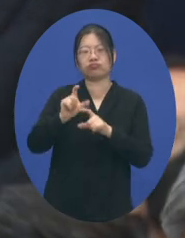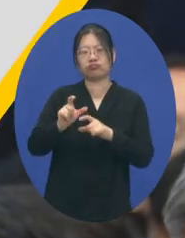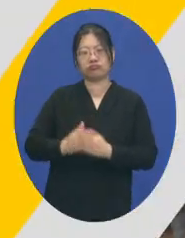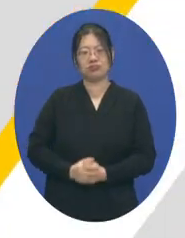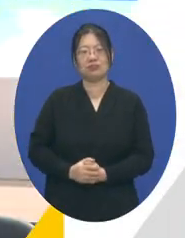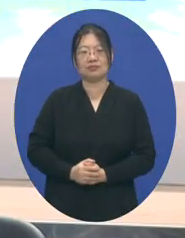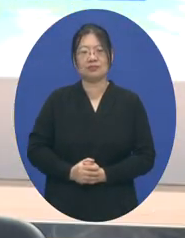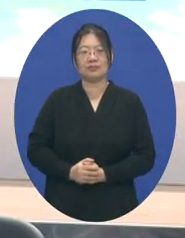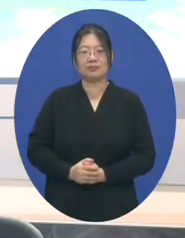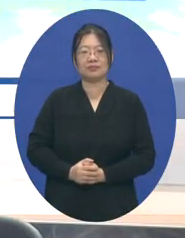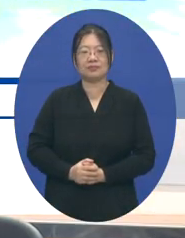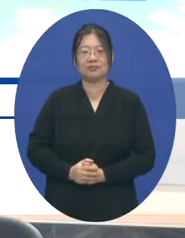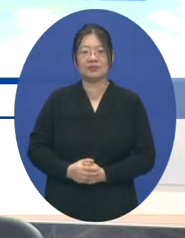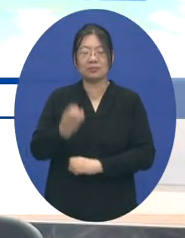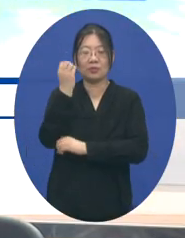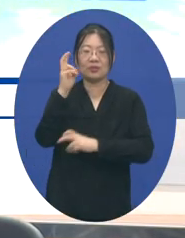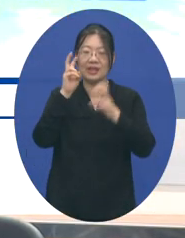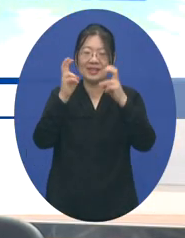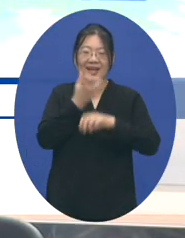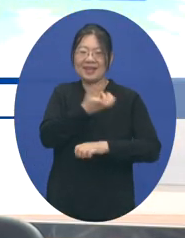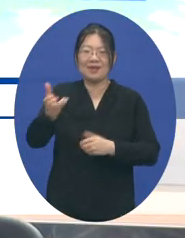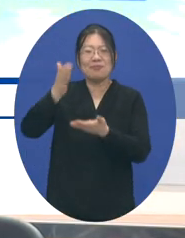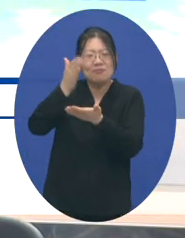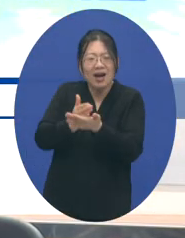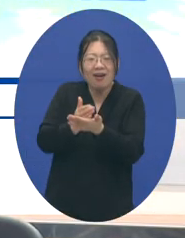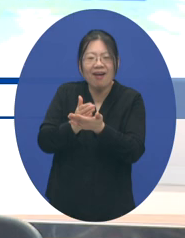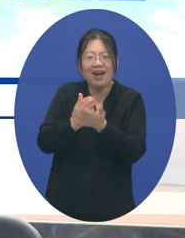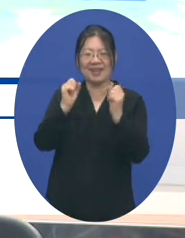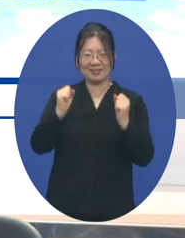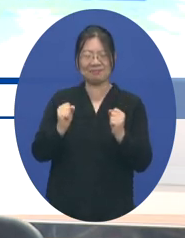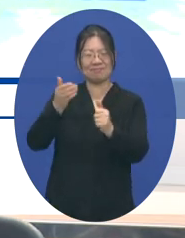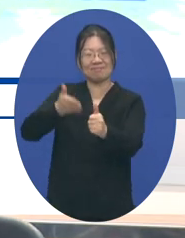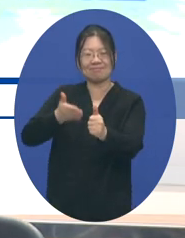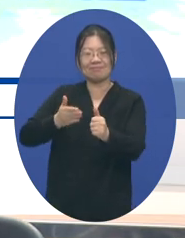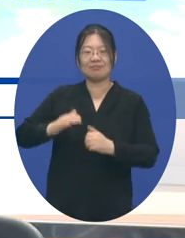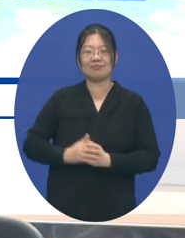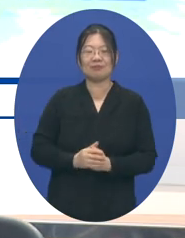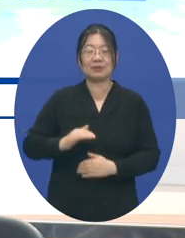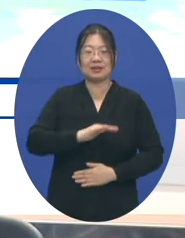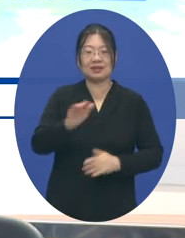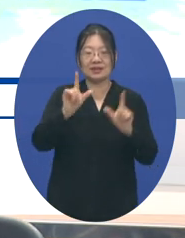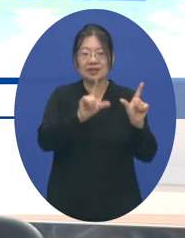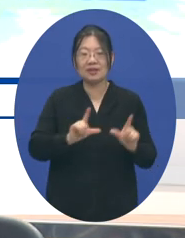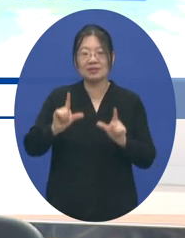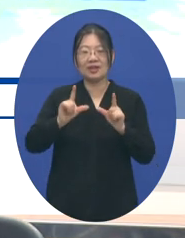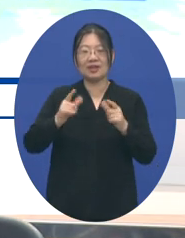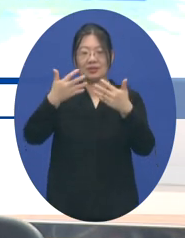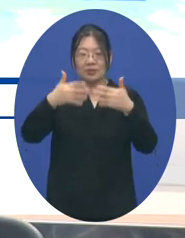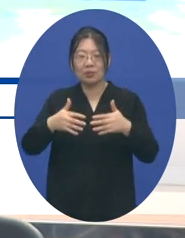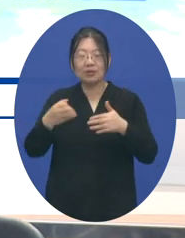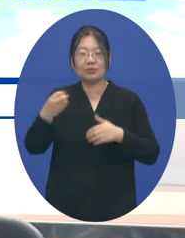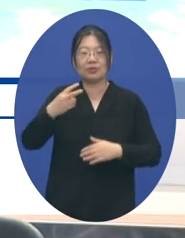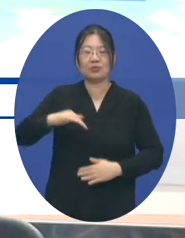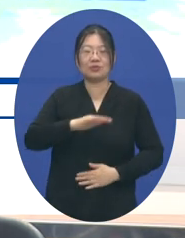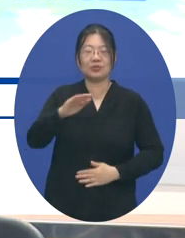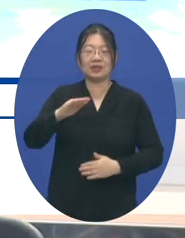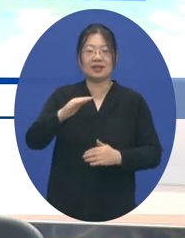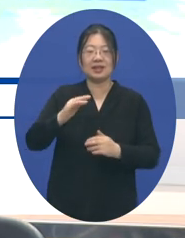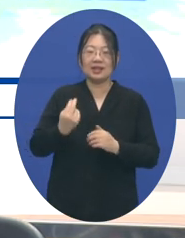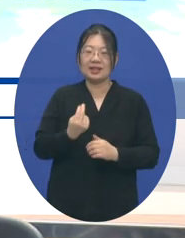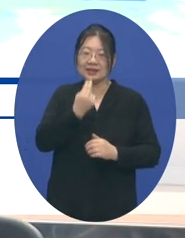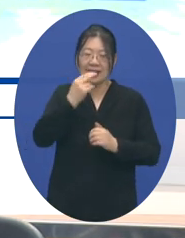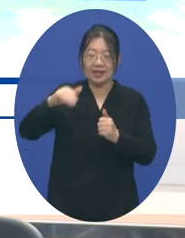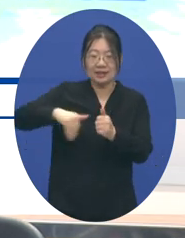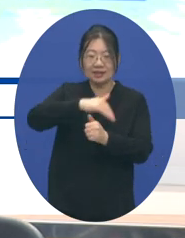경기북부에서? 본사 이전하지 마십시오. 계십시오. 우리 삶의 조건과 우리